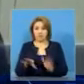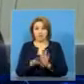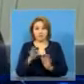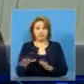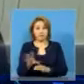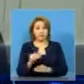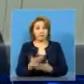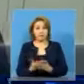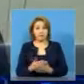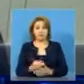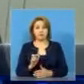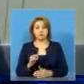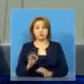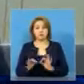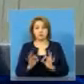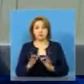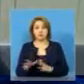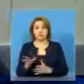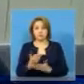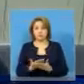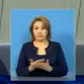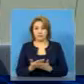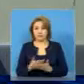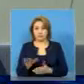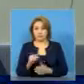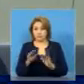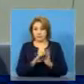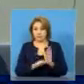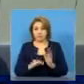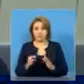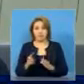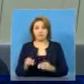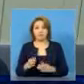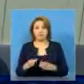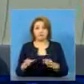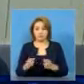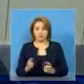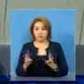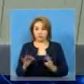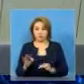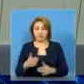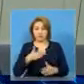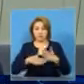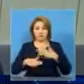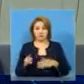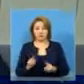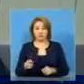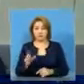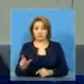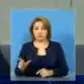все проходит по нормам, все проходит по всем правилам санитарных норм, и радует то, что